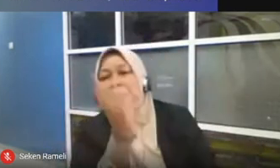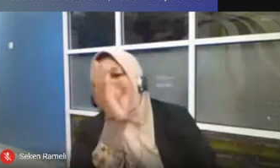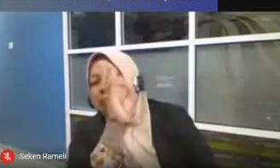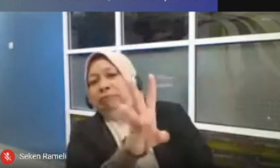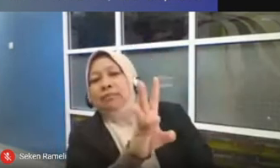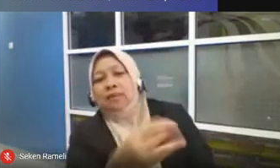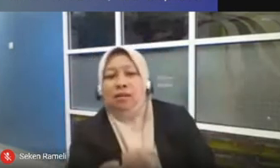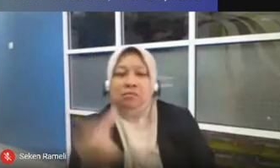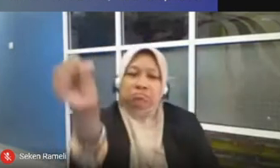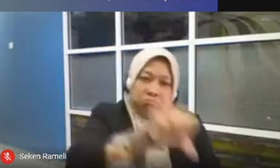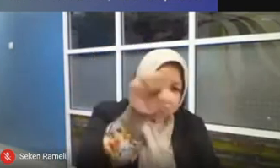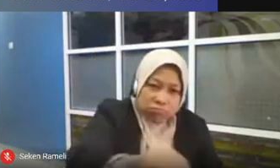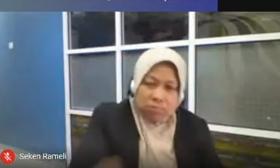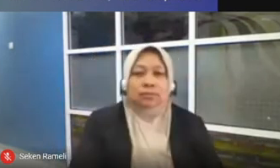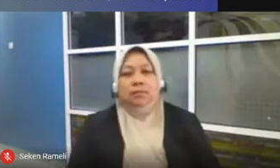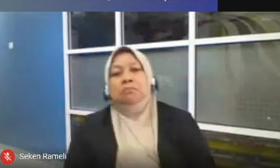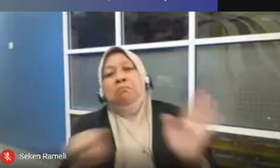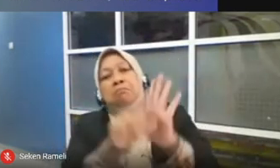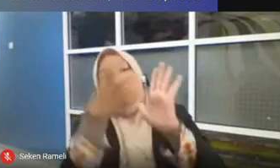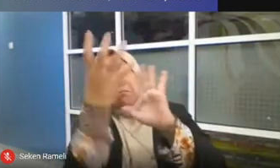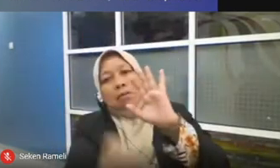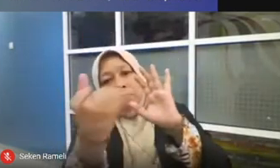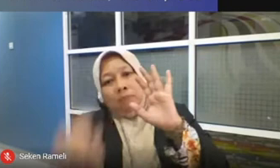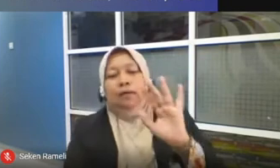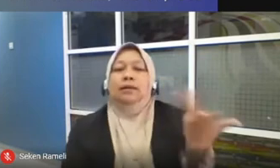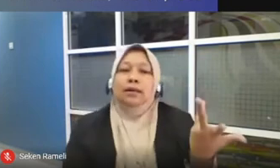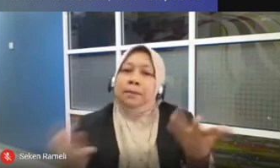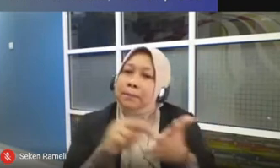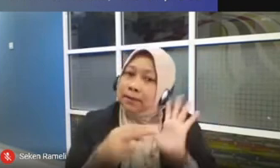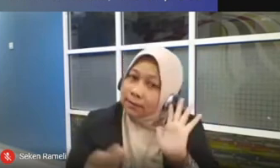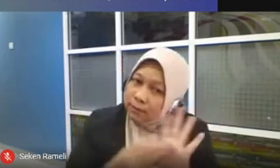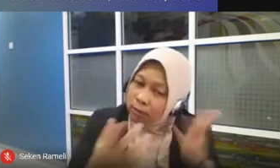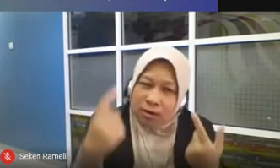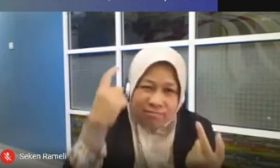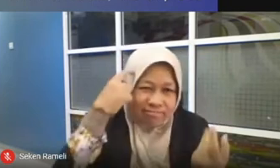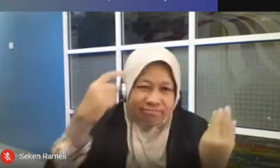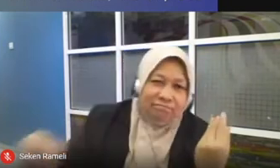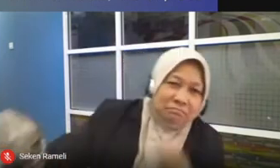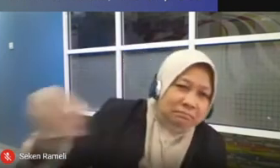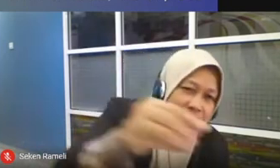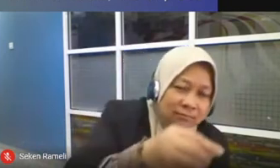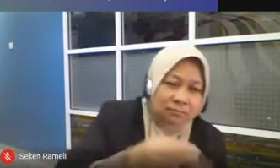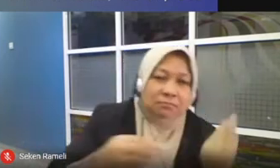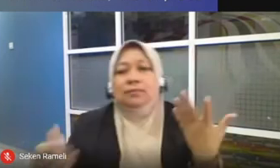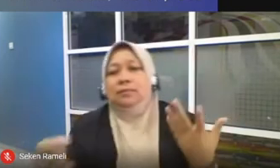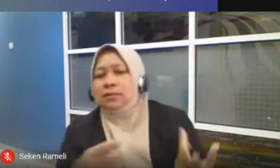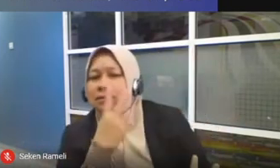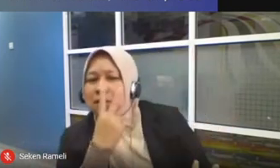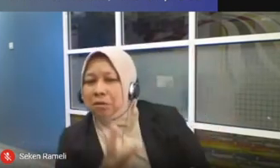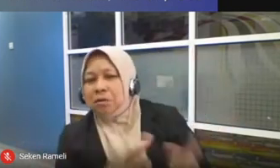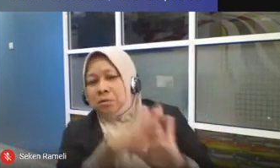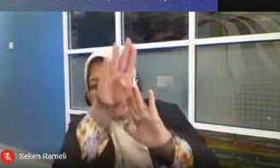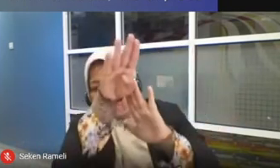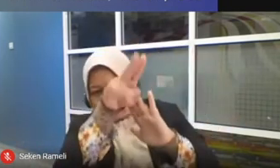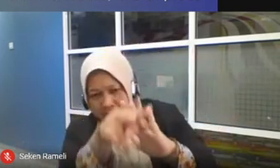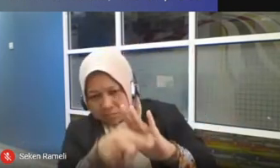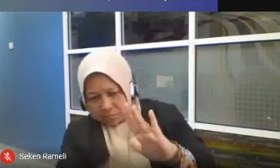juri, senang dicantas oleh orang lain, senang dimanipulate oleh orang lain. Bila kita ni